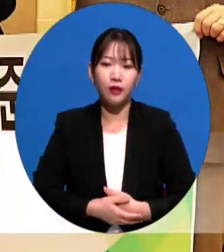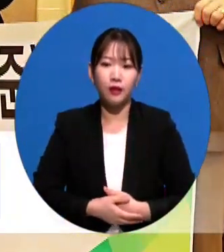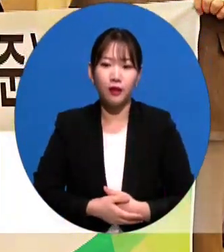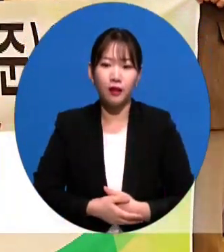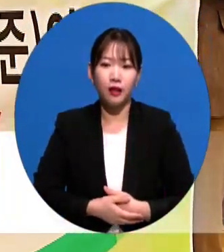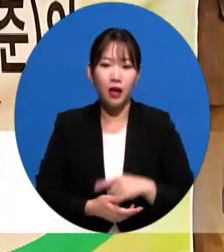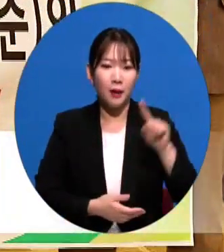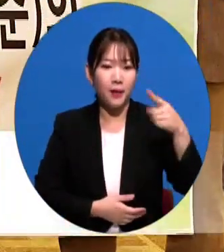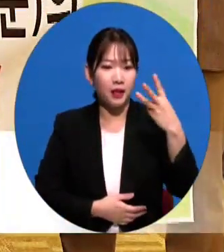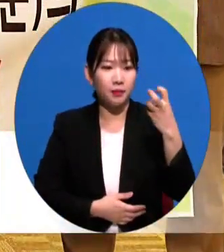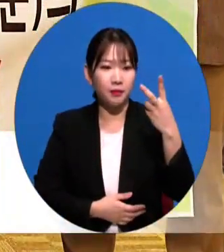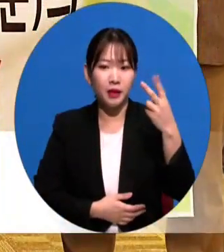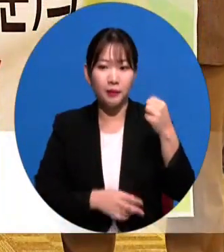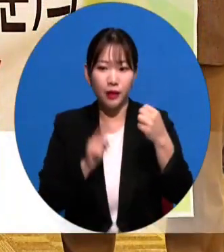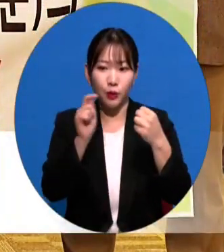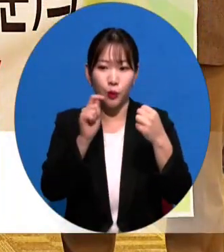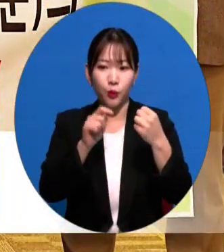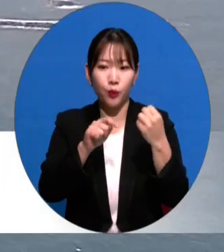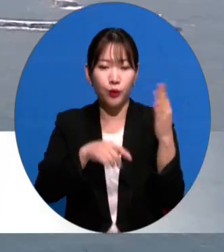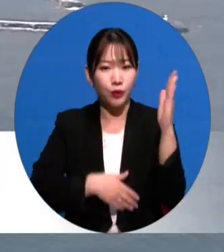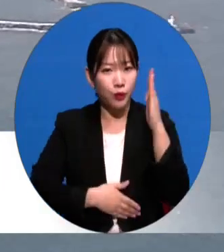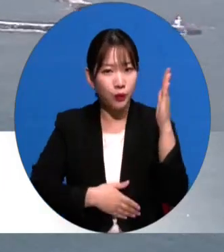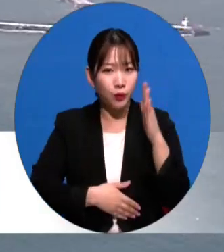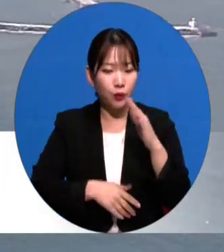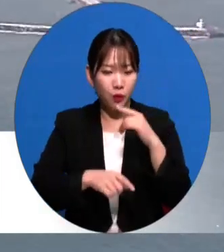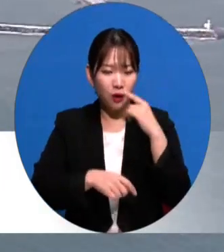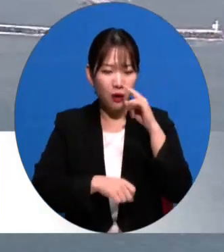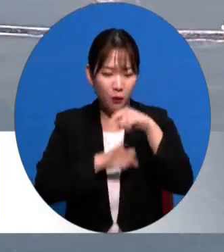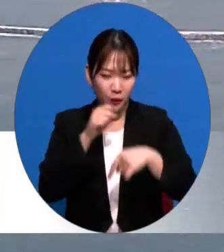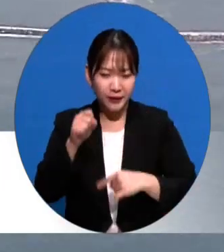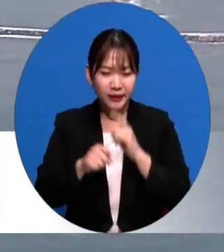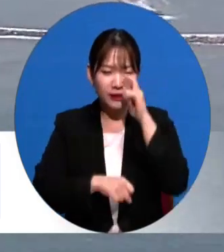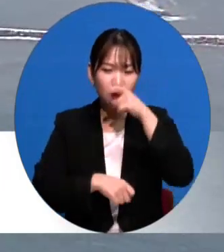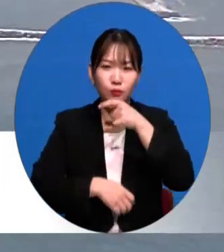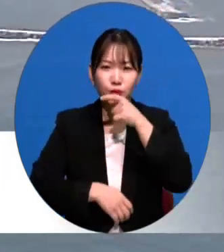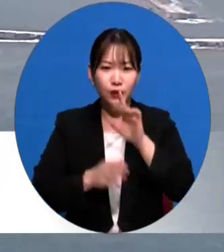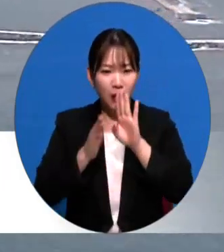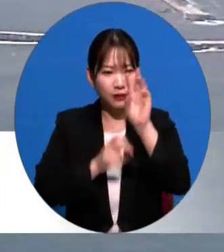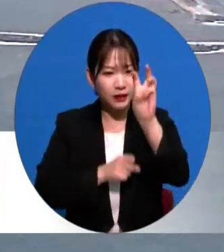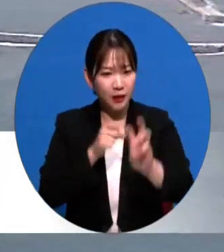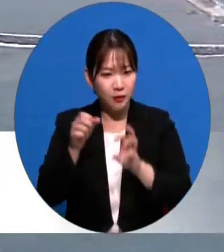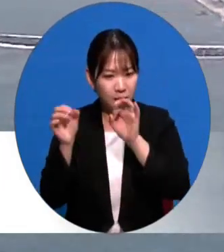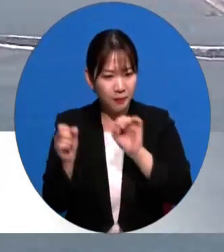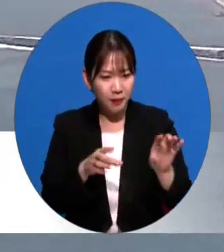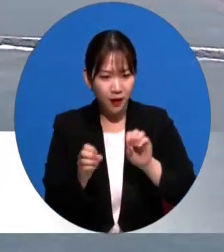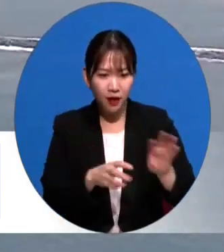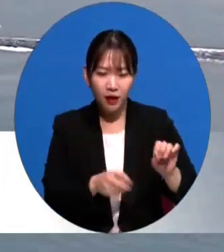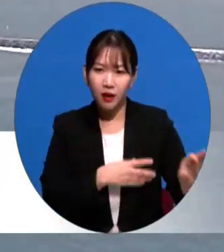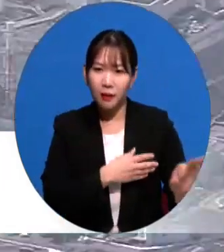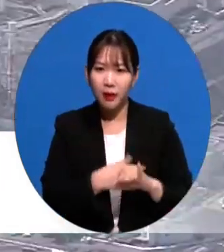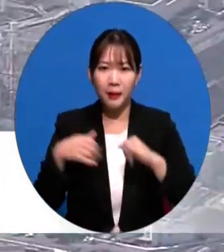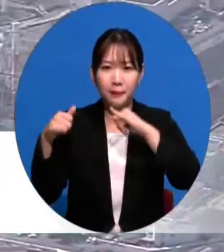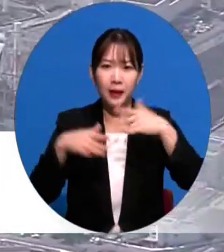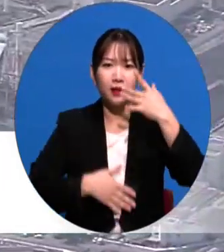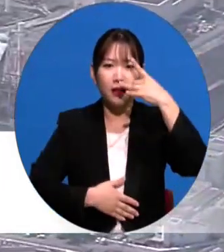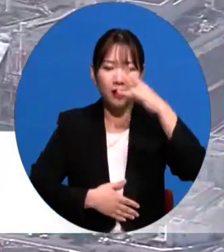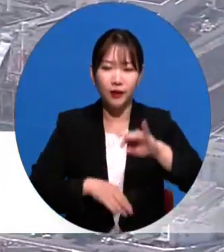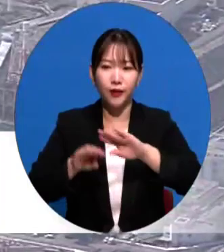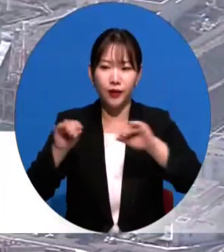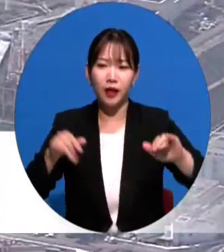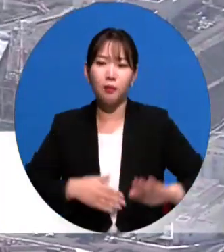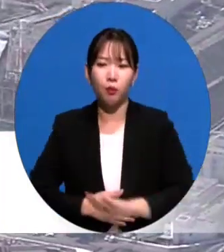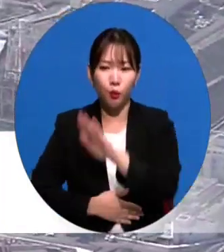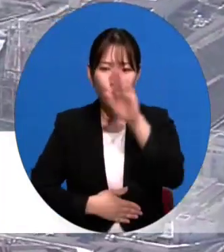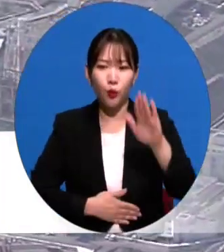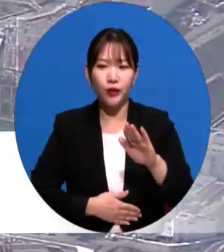협의회는 132만 톤에 달하는 일본 원전 오염수가 향후 30년간 방류될 경우 해상은 물론 육상의